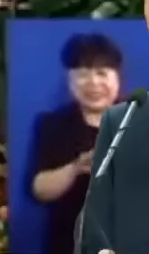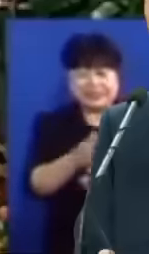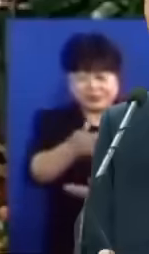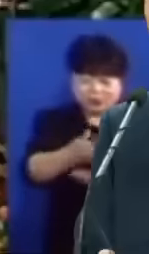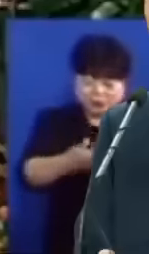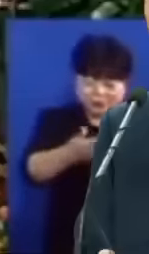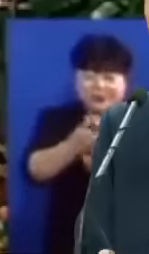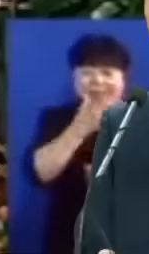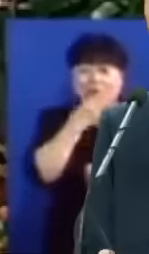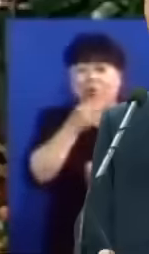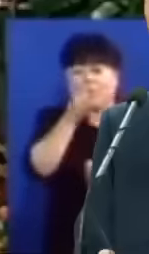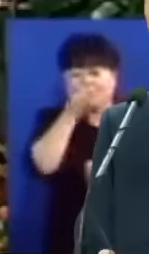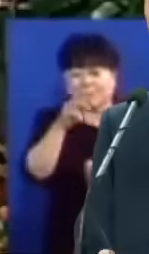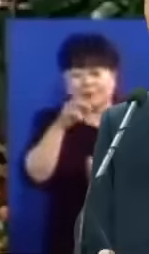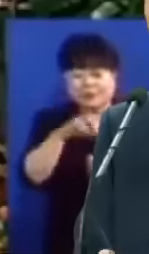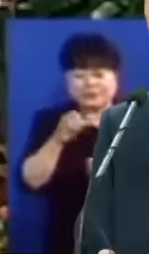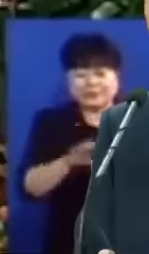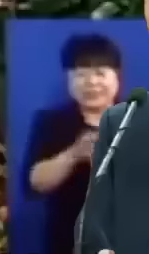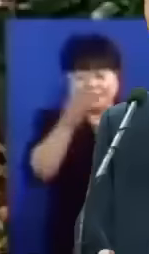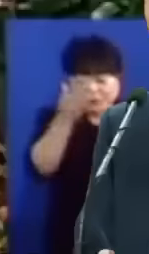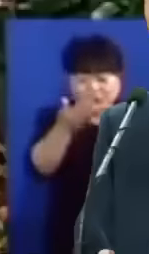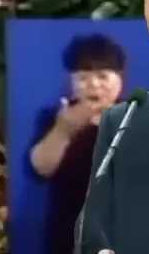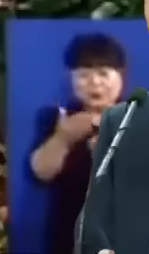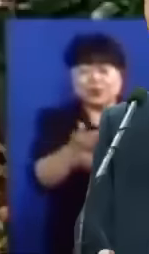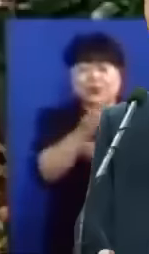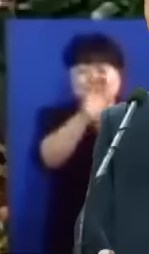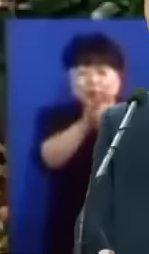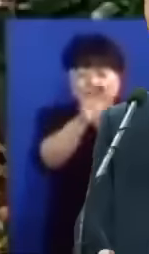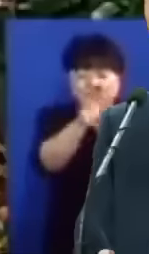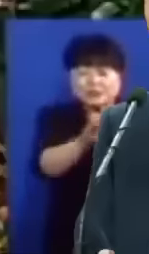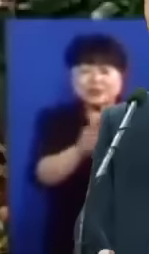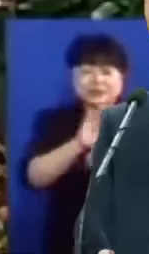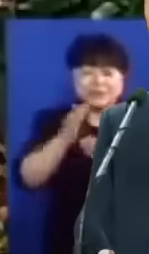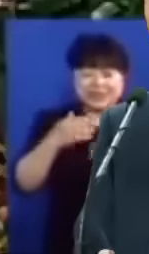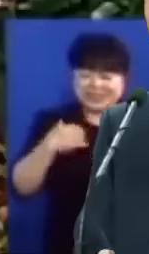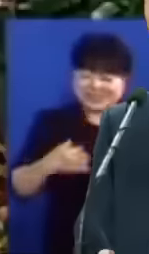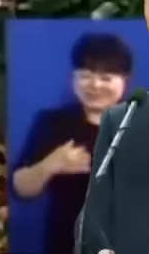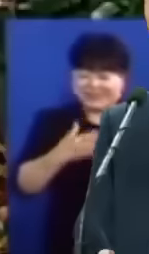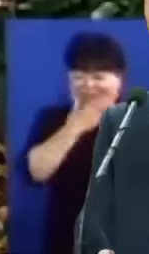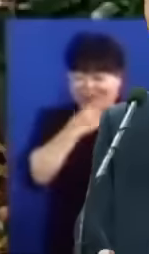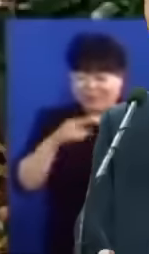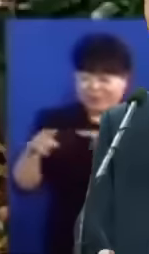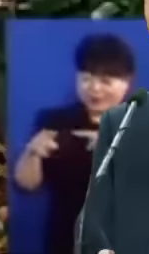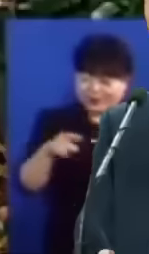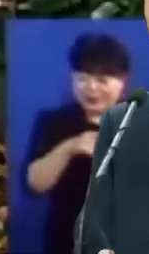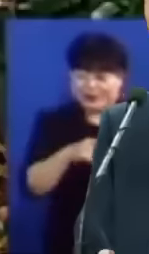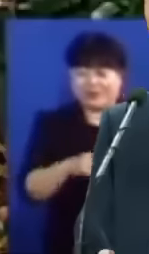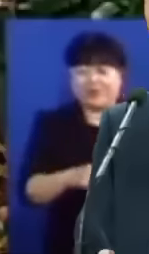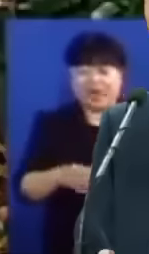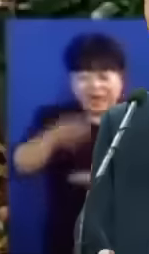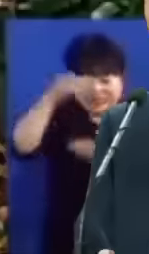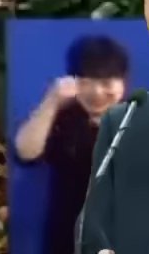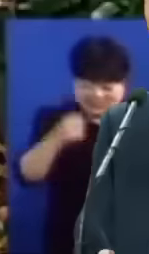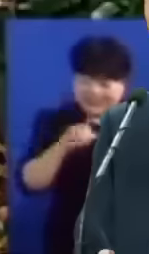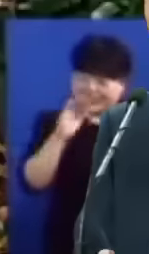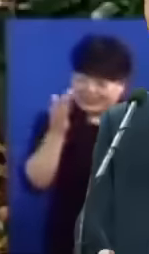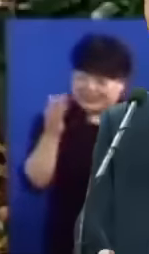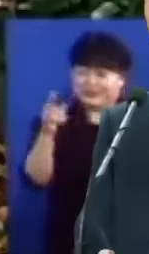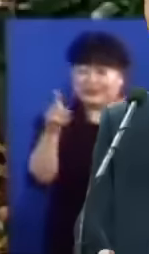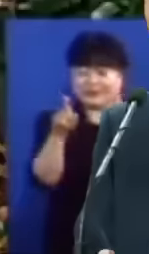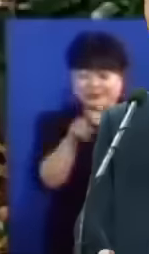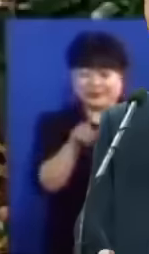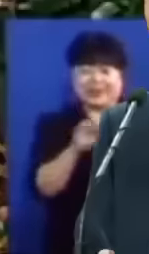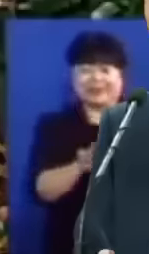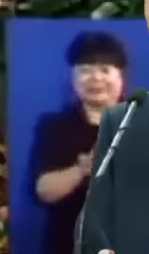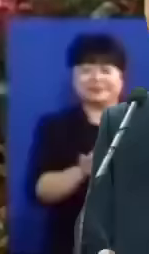사랑받아야 행복합니다. 이웃을 사랑하고 나누고 도울 때 우리는 참된 기쁨과 행복을 누리고 가치 있는 삶을 살아갈